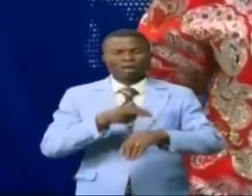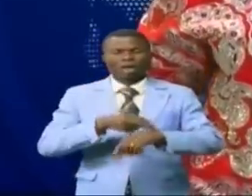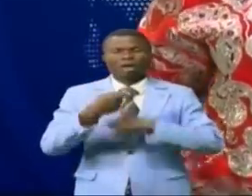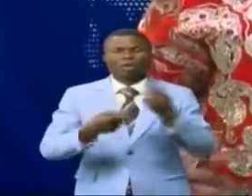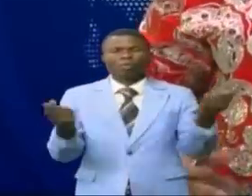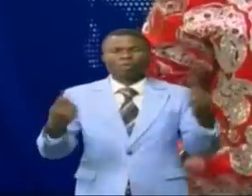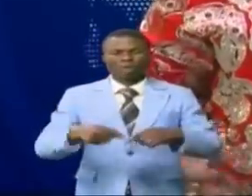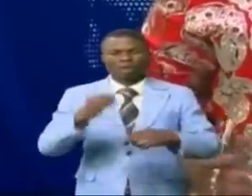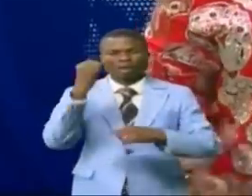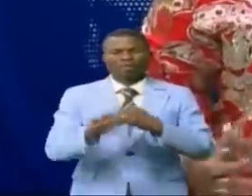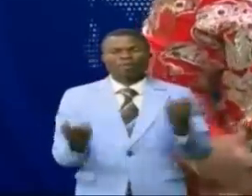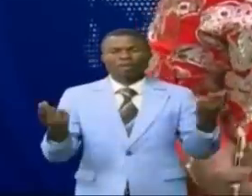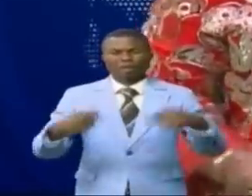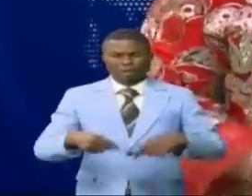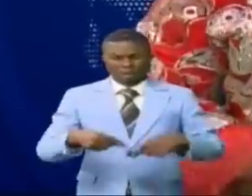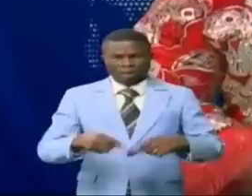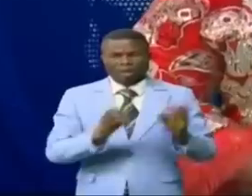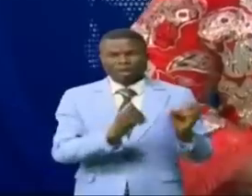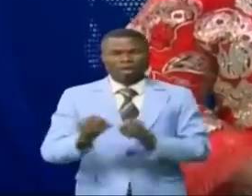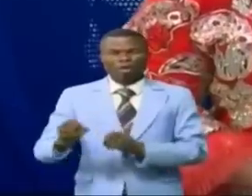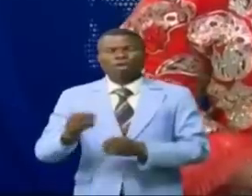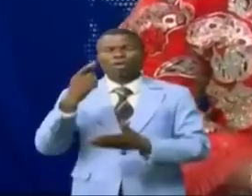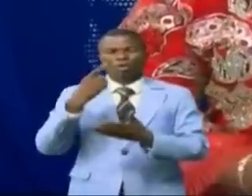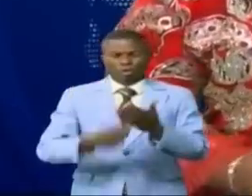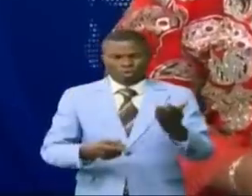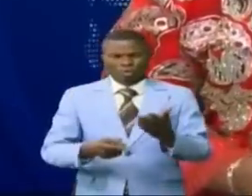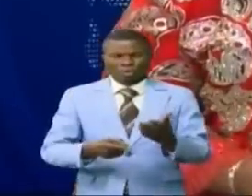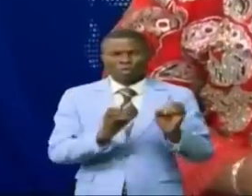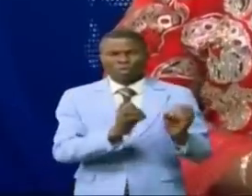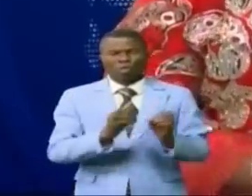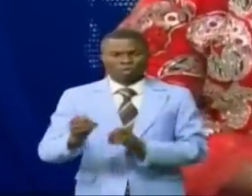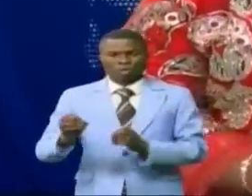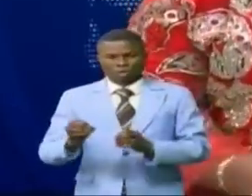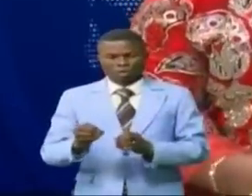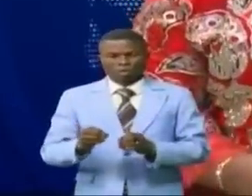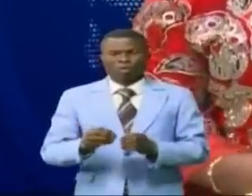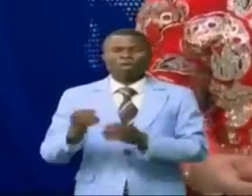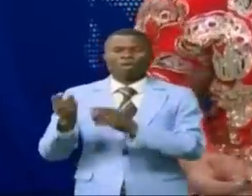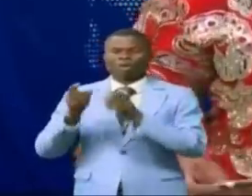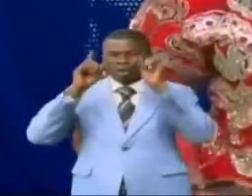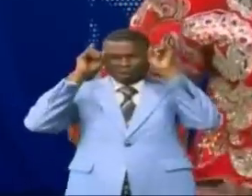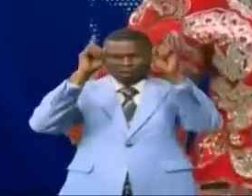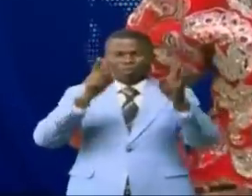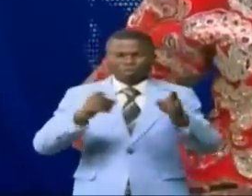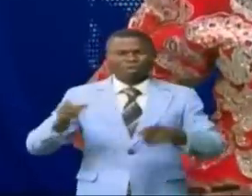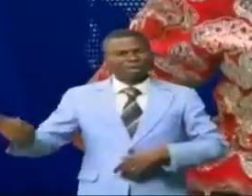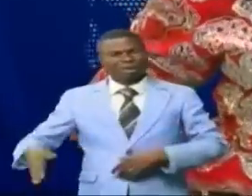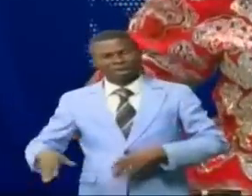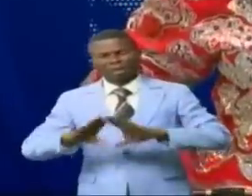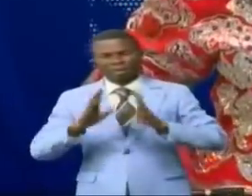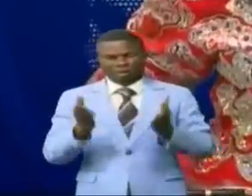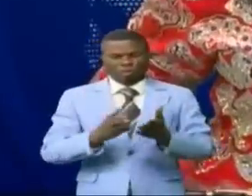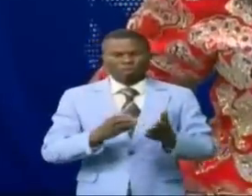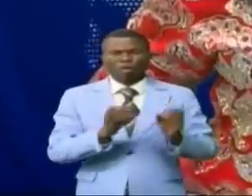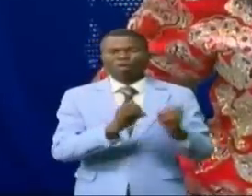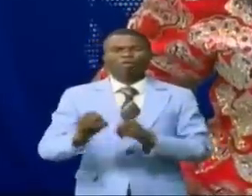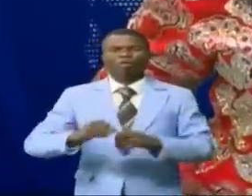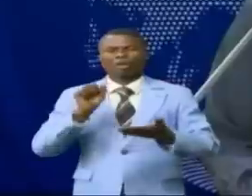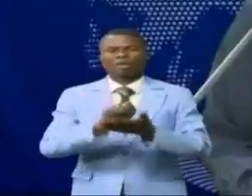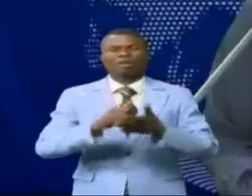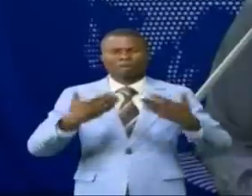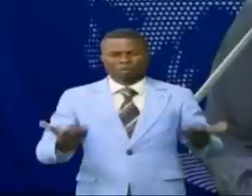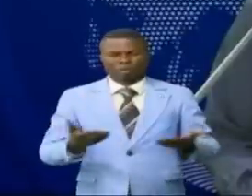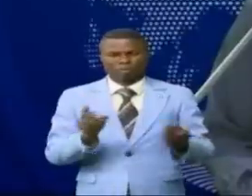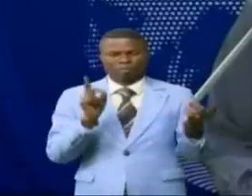et comment ça s'organise au fait, l'organisation, le transport, l'itinérance, ça se passe comment? C'est